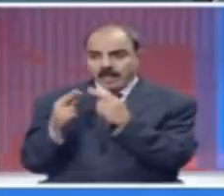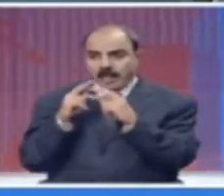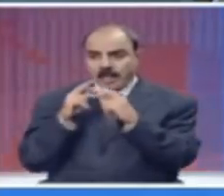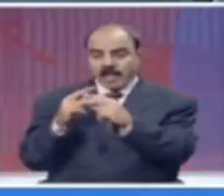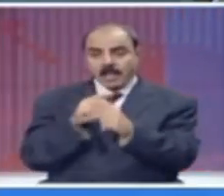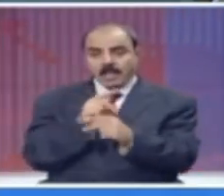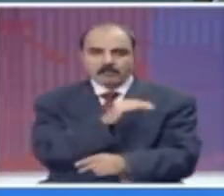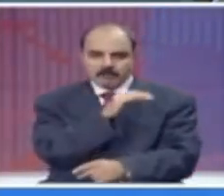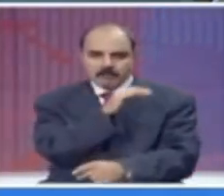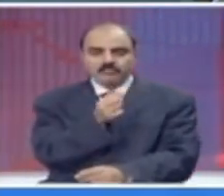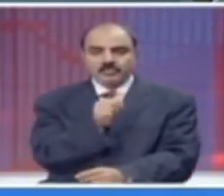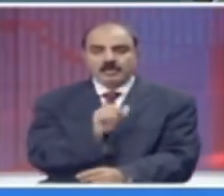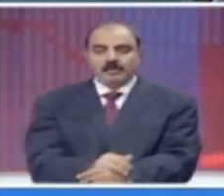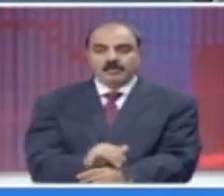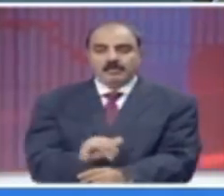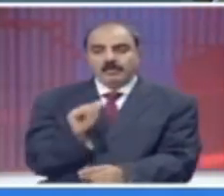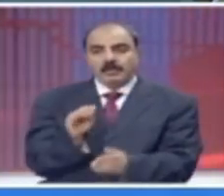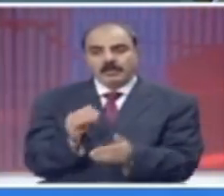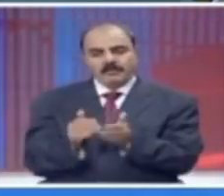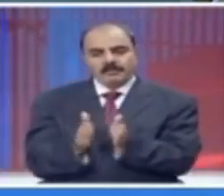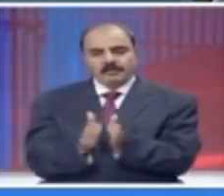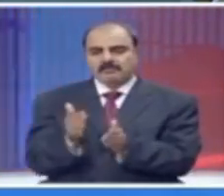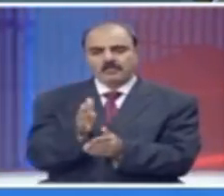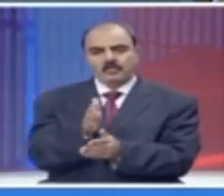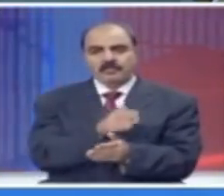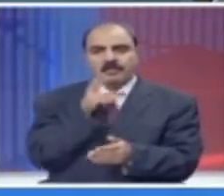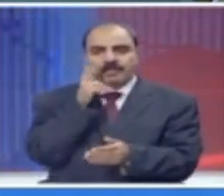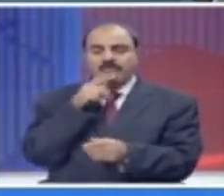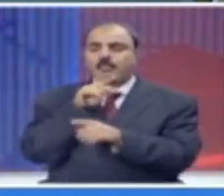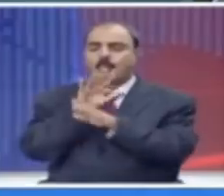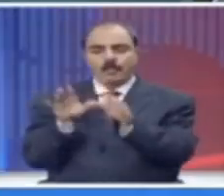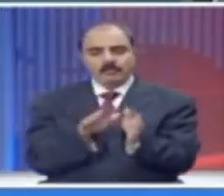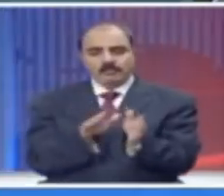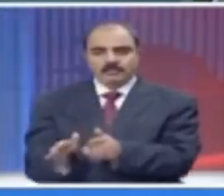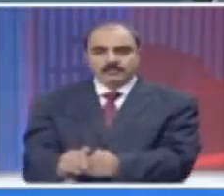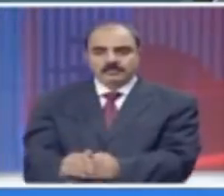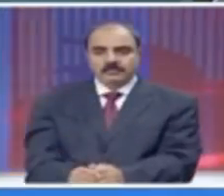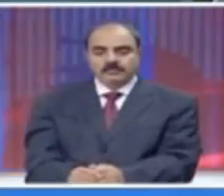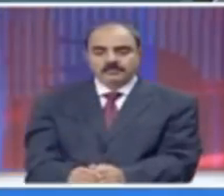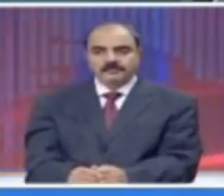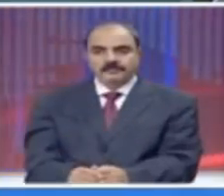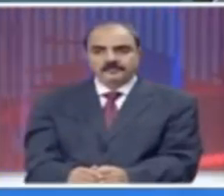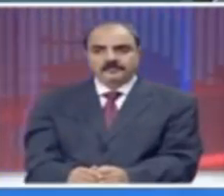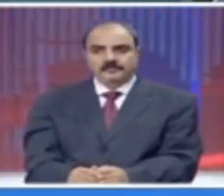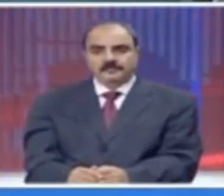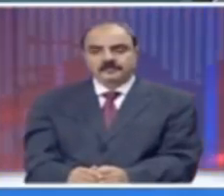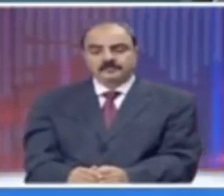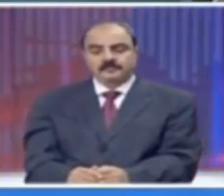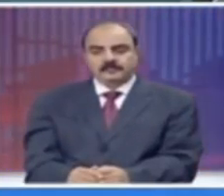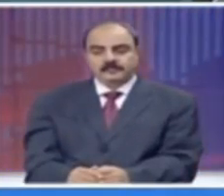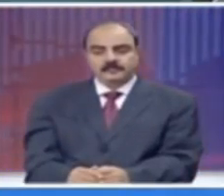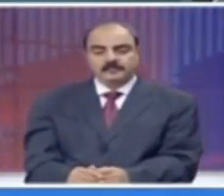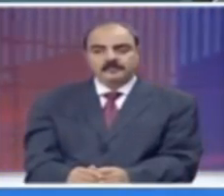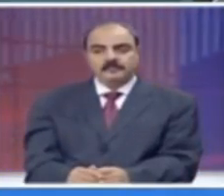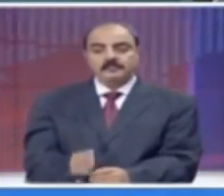في استطلاعات الرأي التي تجريها مراكز الأبحاث وشبكات التلفزيون المختلفة. وآخر ربما من ضمن